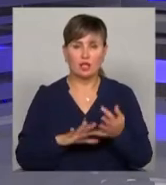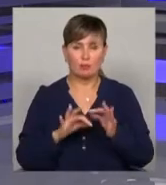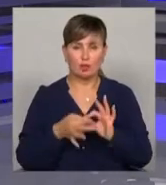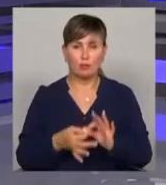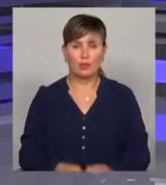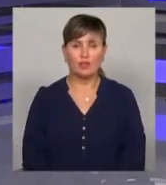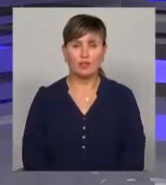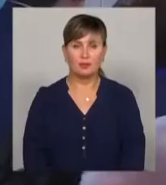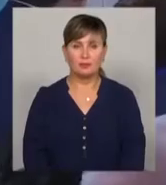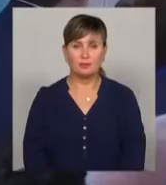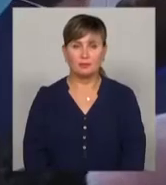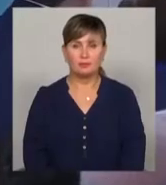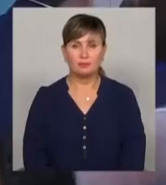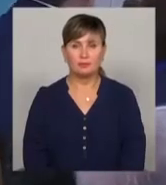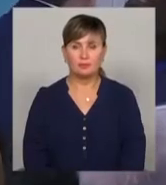продолжит.